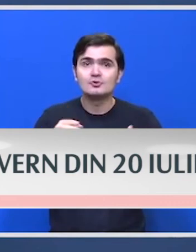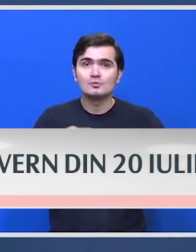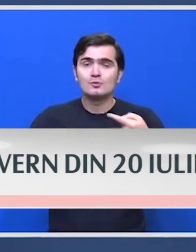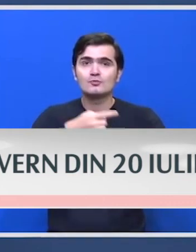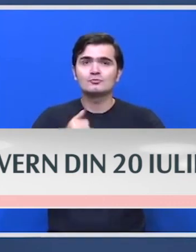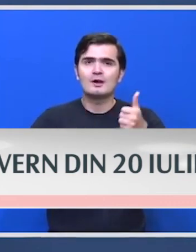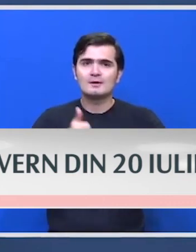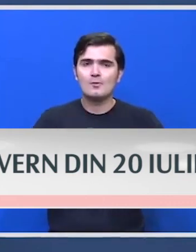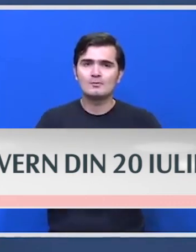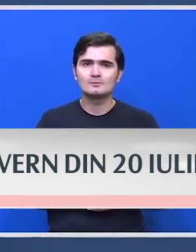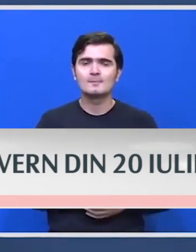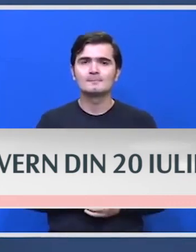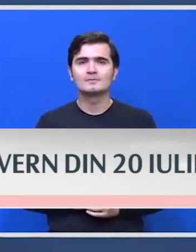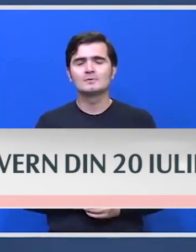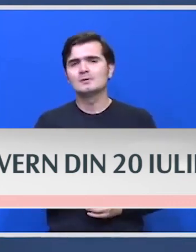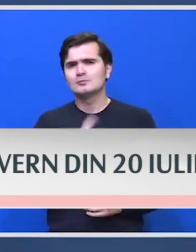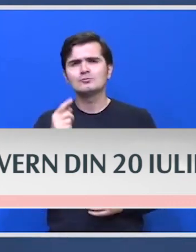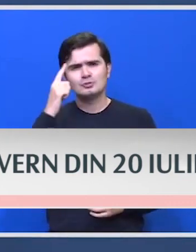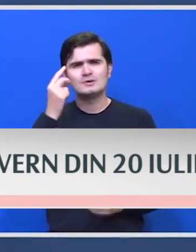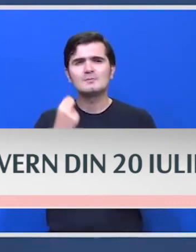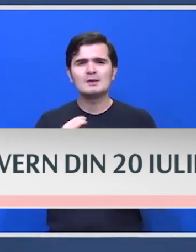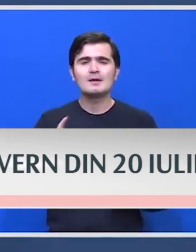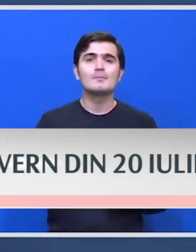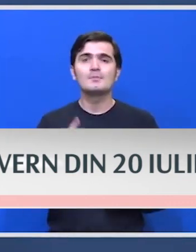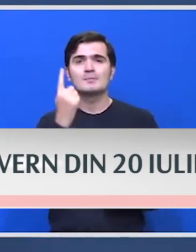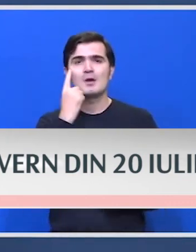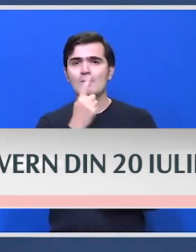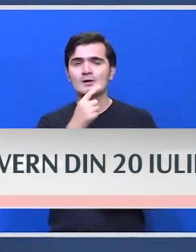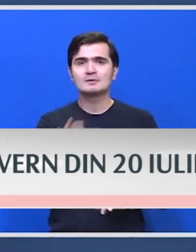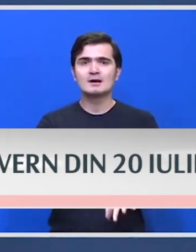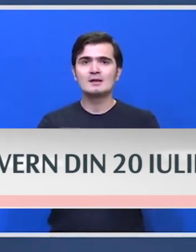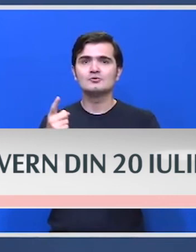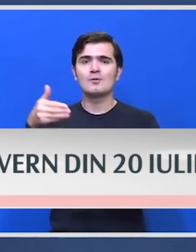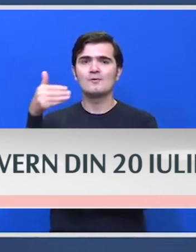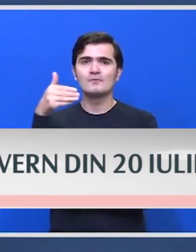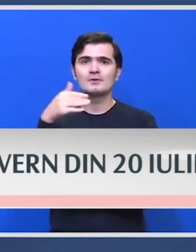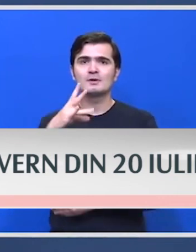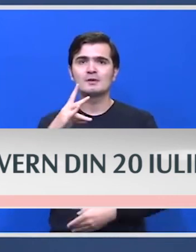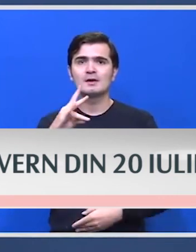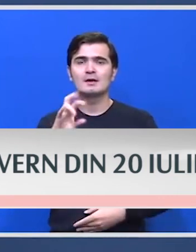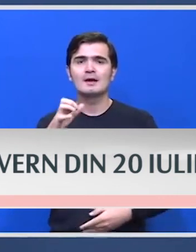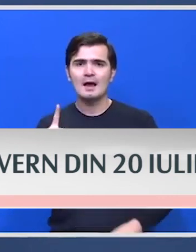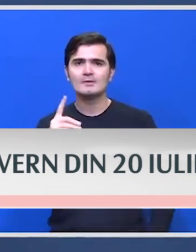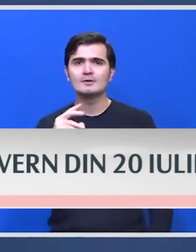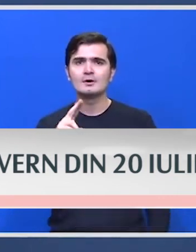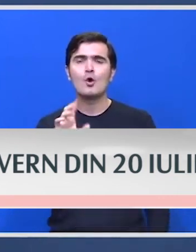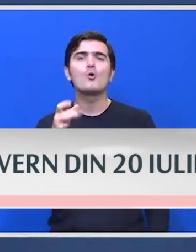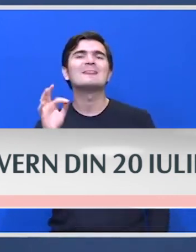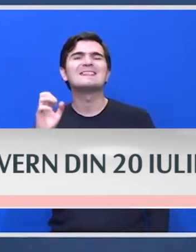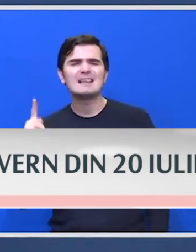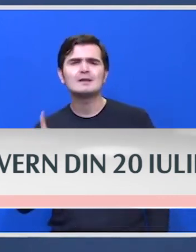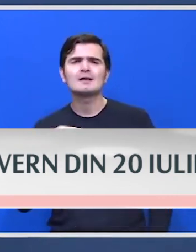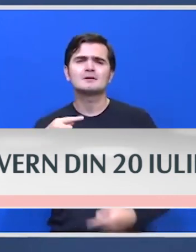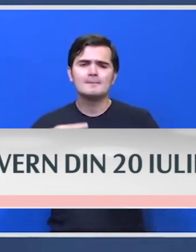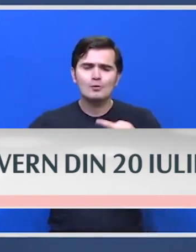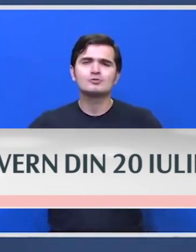în contact cu... Nu, știți bine că mai întâi se selectează o firmă de headhunting într-un mod competitiv, printr-un proces de